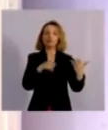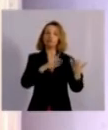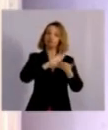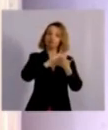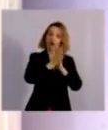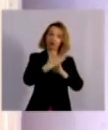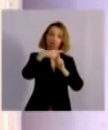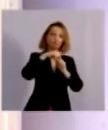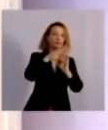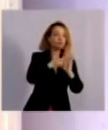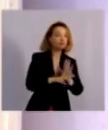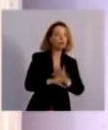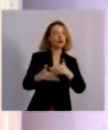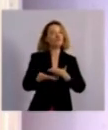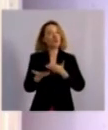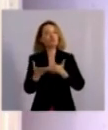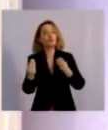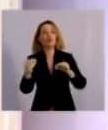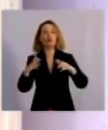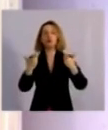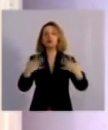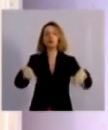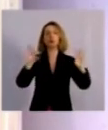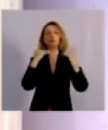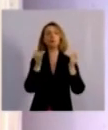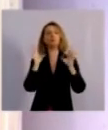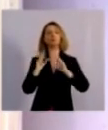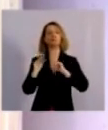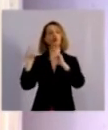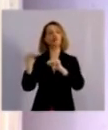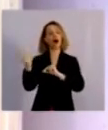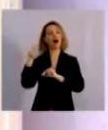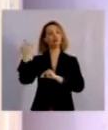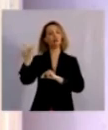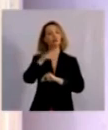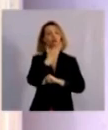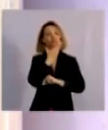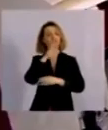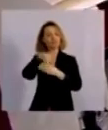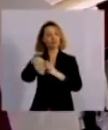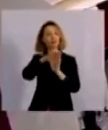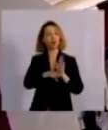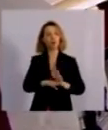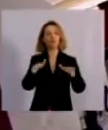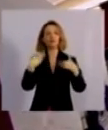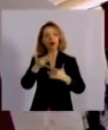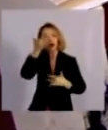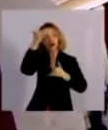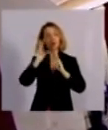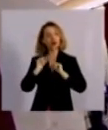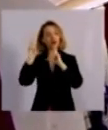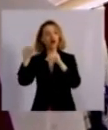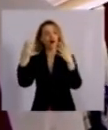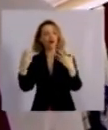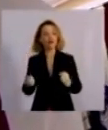πως ήρθε σε επαφή με ανθρώπους που θεωρούσε ότι δεν είχε κανένα κοινό. Επιστώσει τελικά ότι αυτά τα οποία μας ενώνουν